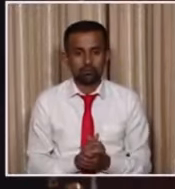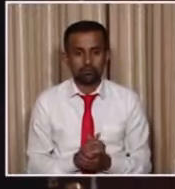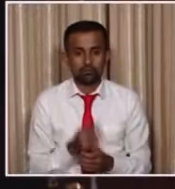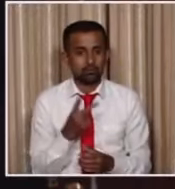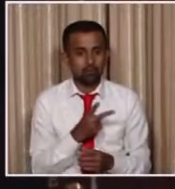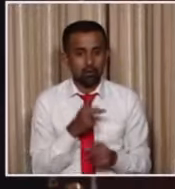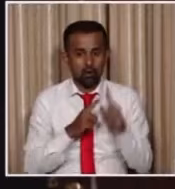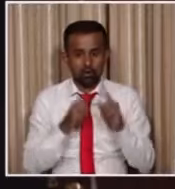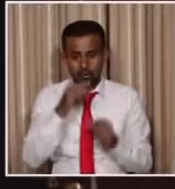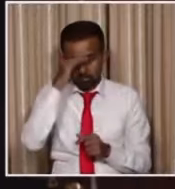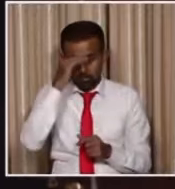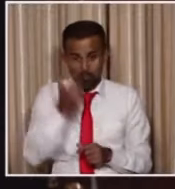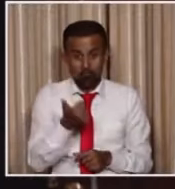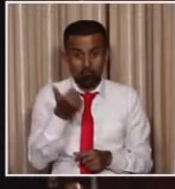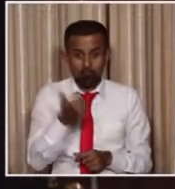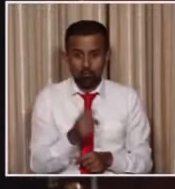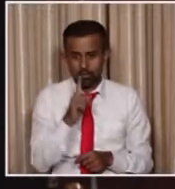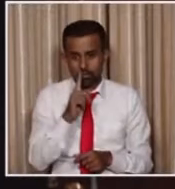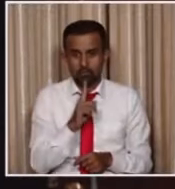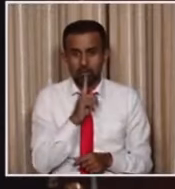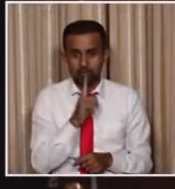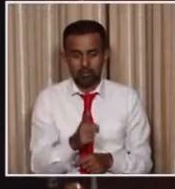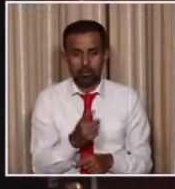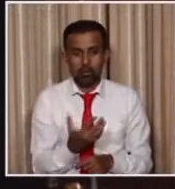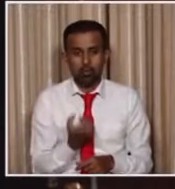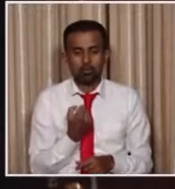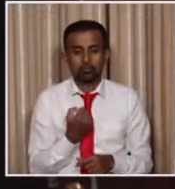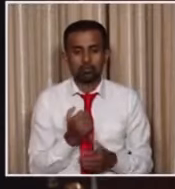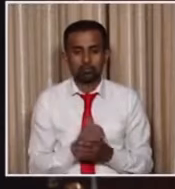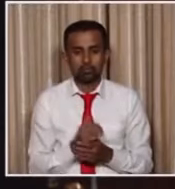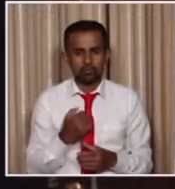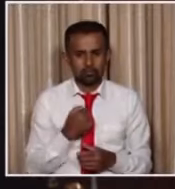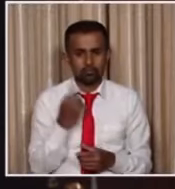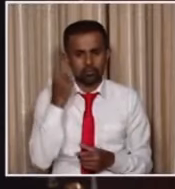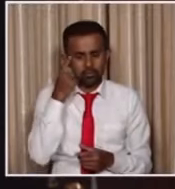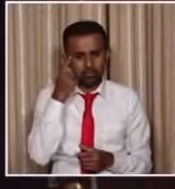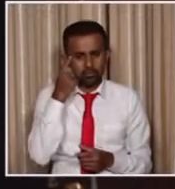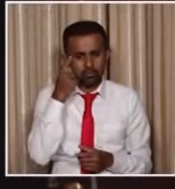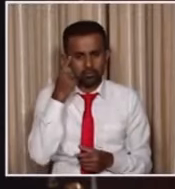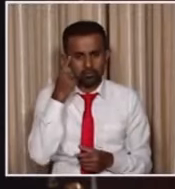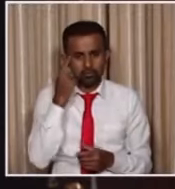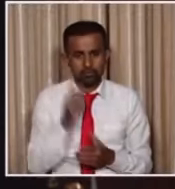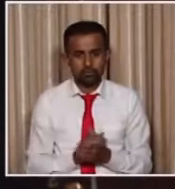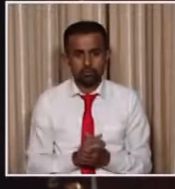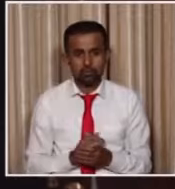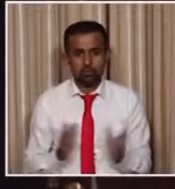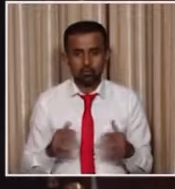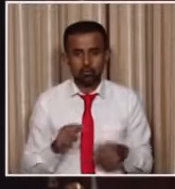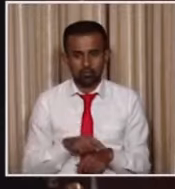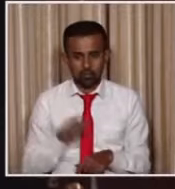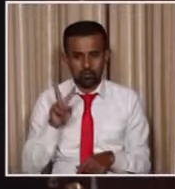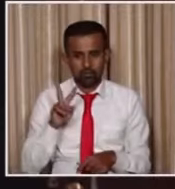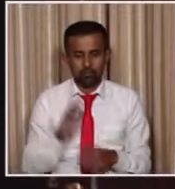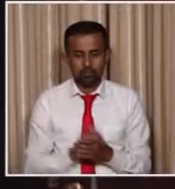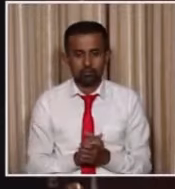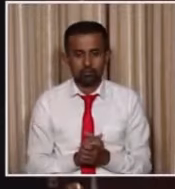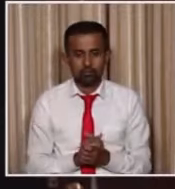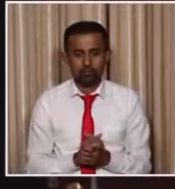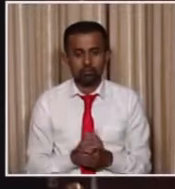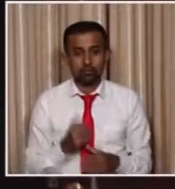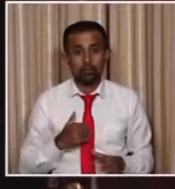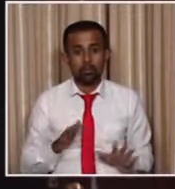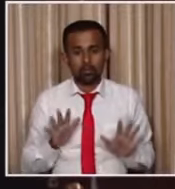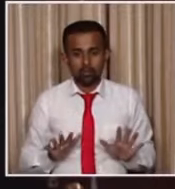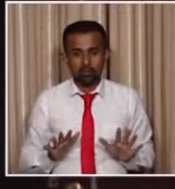නියෝජ්‍ය කතානායකතුමනි තව වැදගත් දෙයක් මතක් කරන්නට අවශ්‍යයි. අපි දන්නවා අද මිනිත්තු දෙකක් කාලයක් තියෙනවා. අපි ඉන්නේ ඇත්තටම